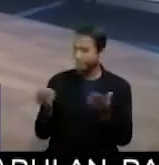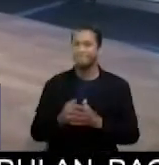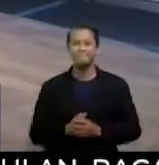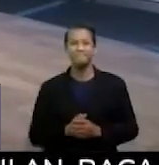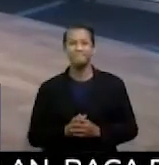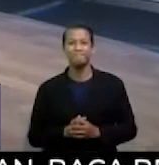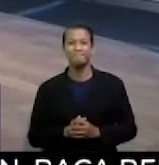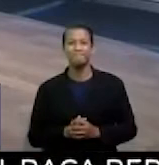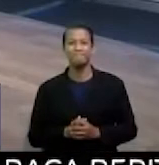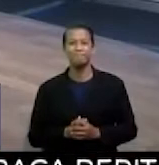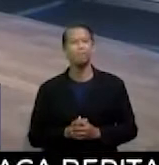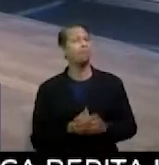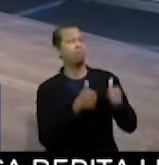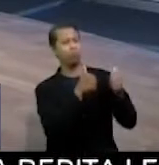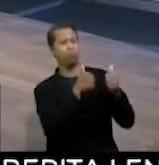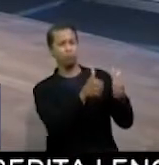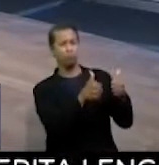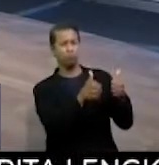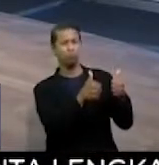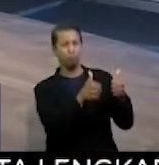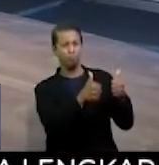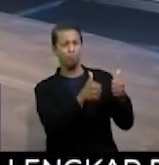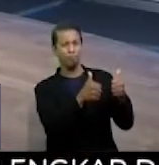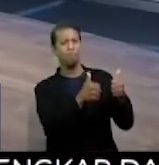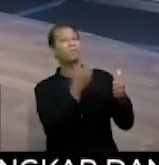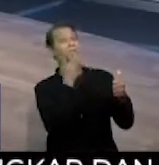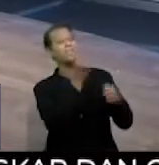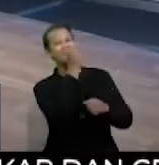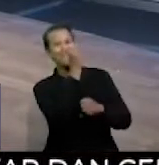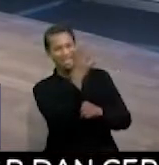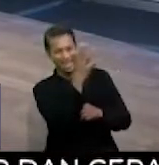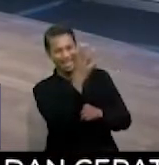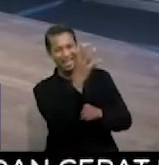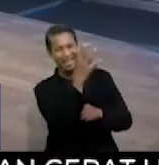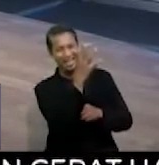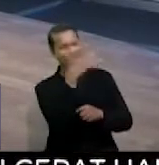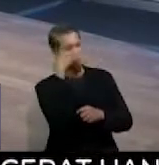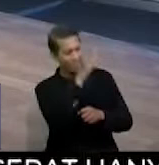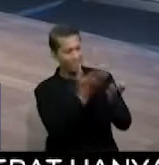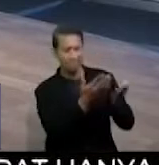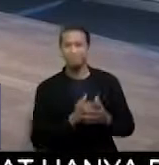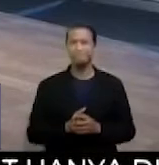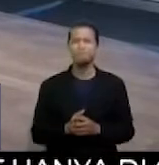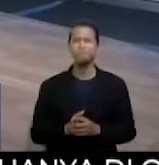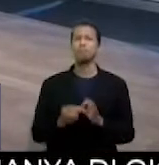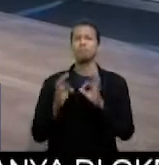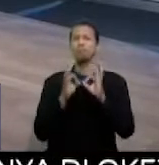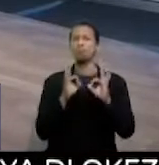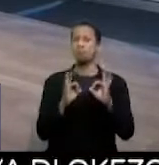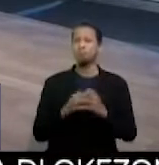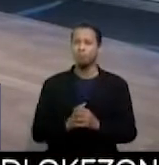Baik, langsung saja pertanyaan pertama nih. Selamat siang. Baik, selamat siang. Oke, mungkin pertama ke Mbak Wamen terlebih dahulu.